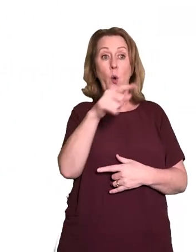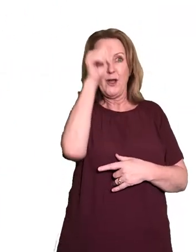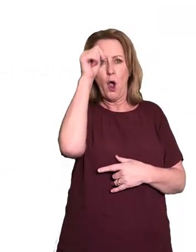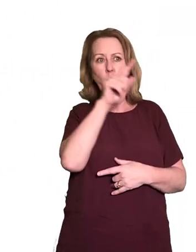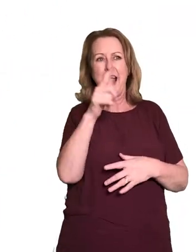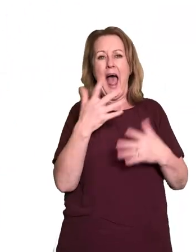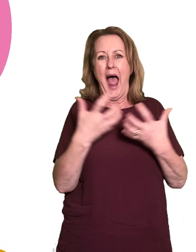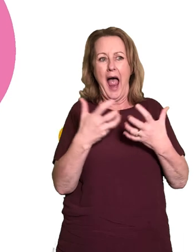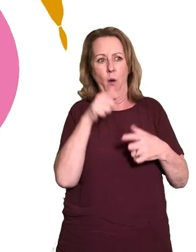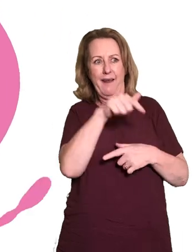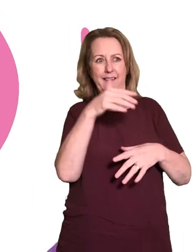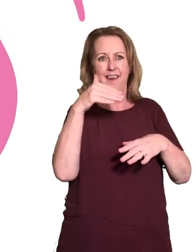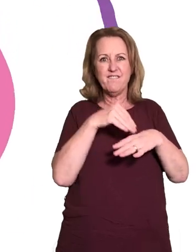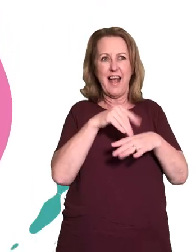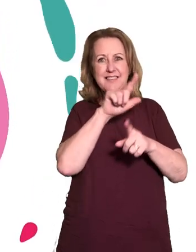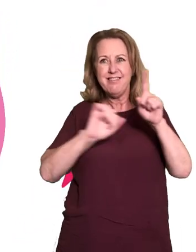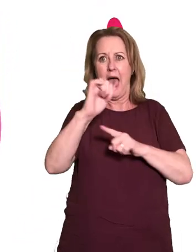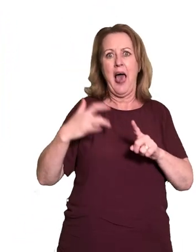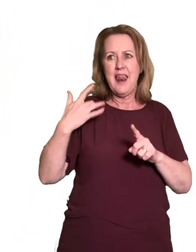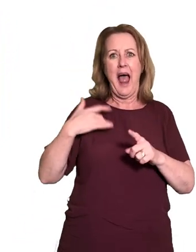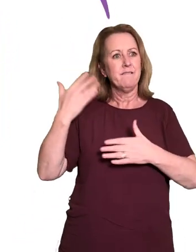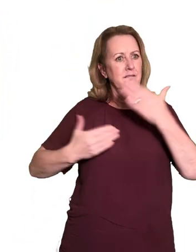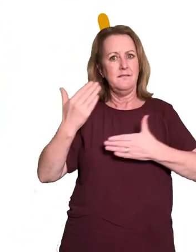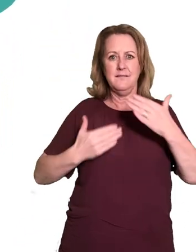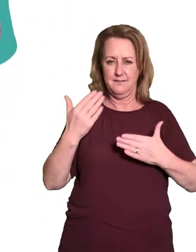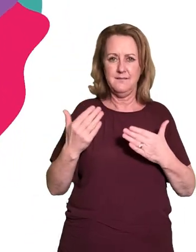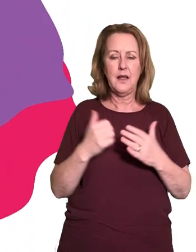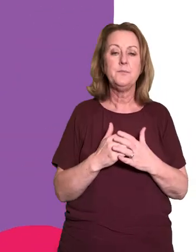effaith y mislif ar hyd oes yr unigolyn, ac ar ei ffordd o fyw.